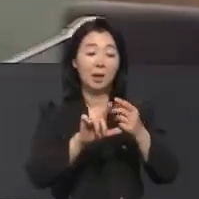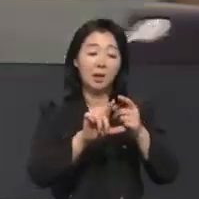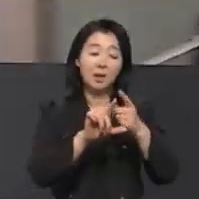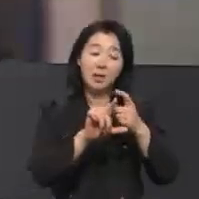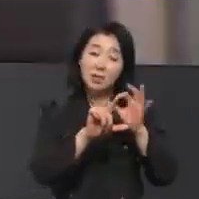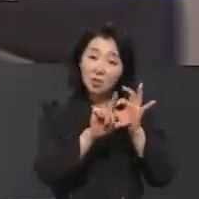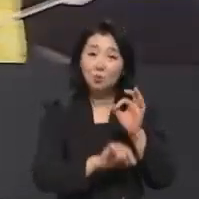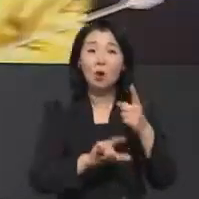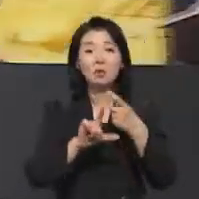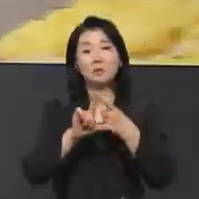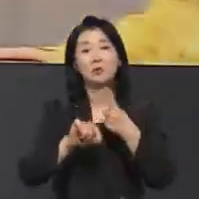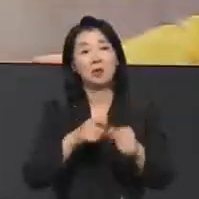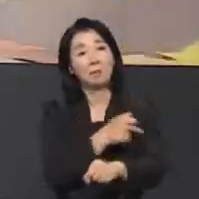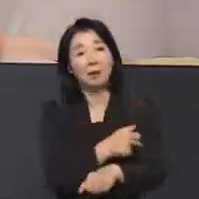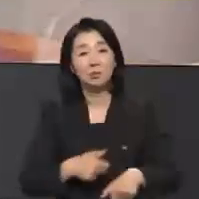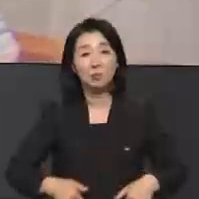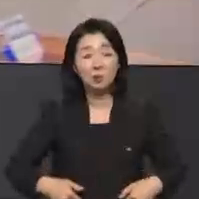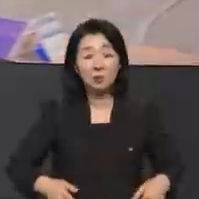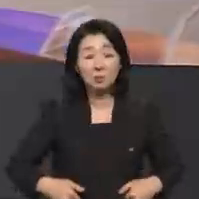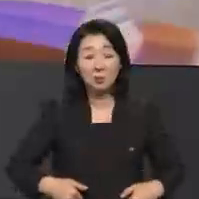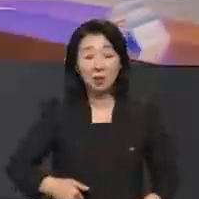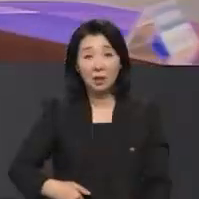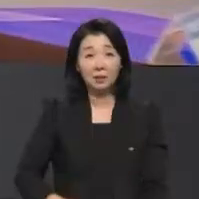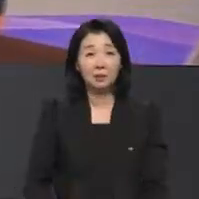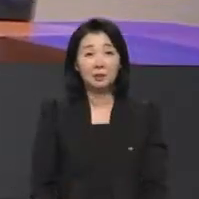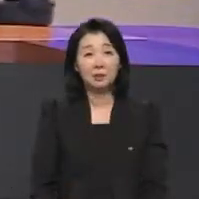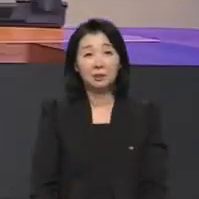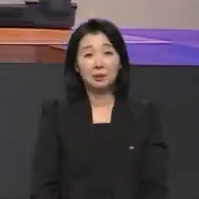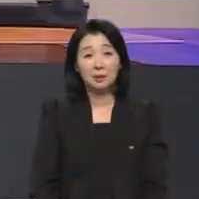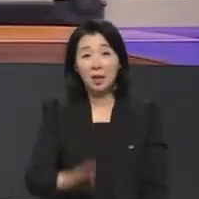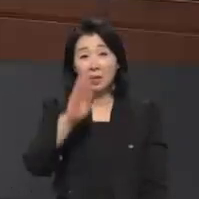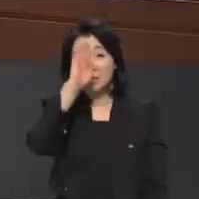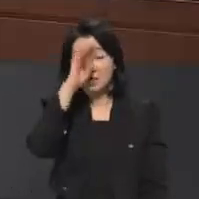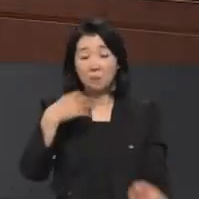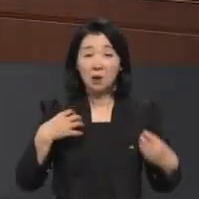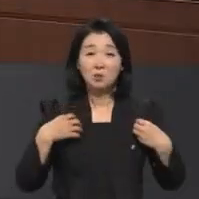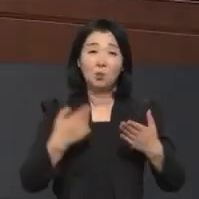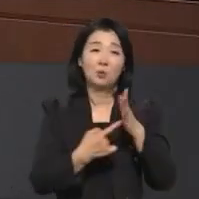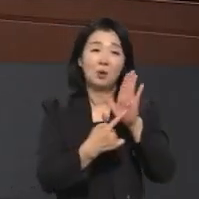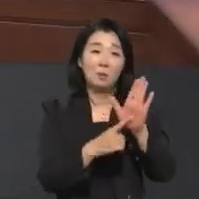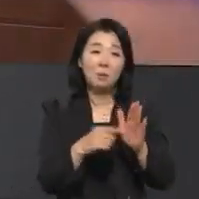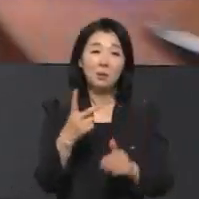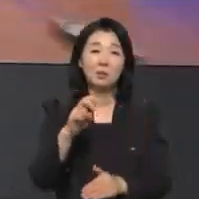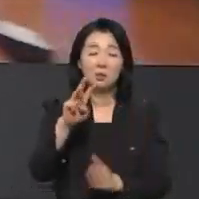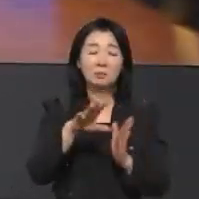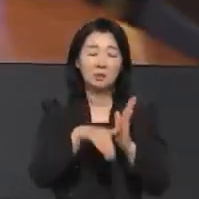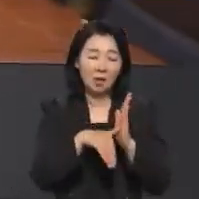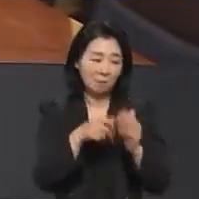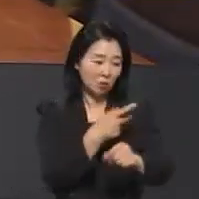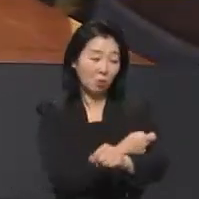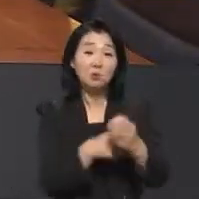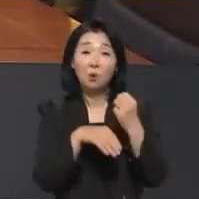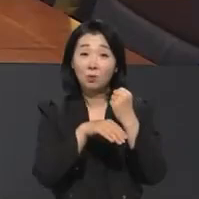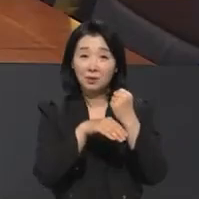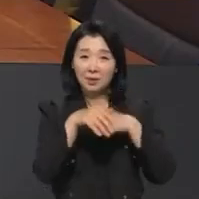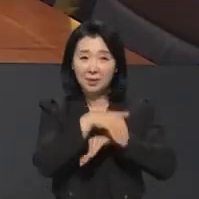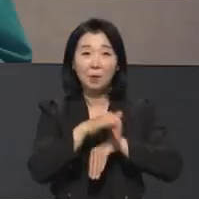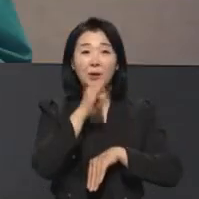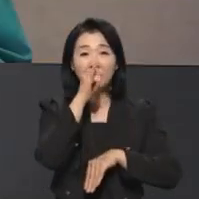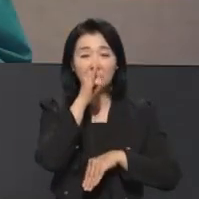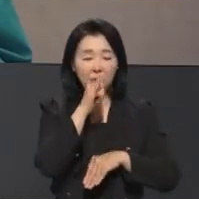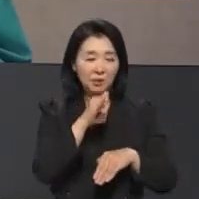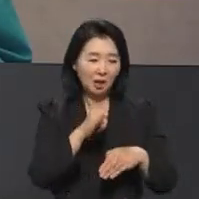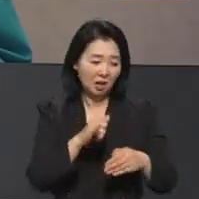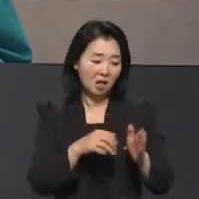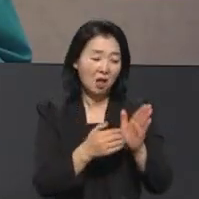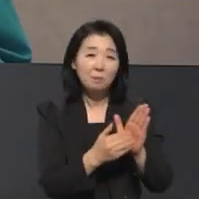한 번 맞으셔야겠습니다. 질병청이 오늘 발표한 2023년도 접종 계획에 따른 건데요. 면역 형성이 어렵고